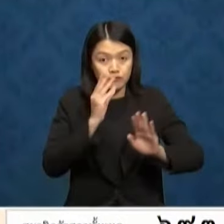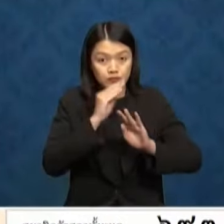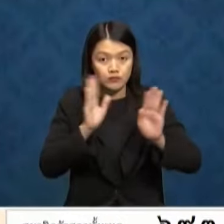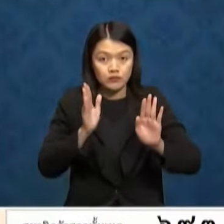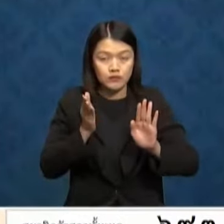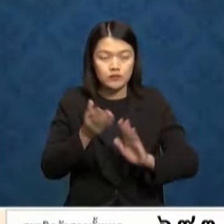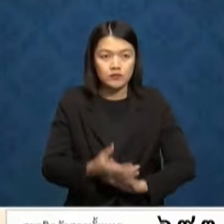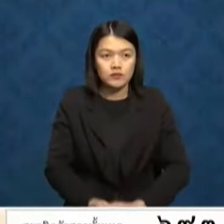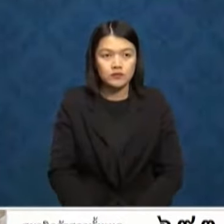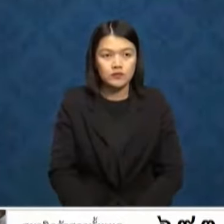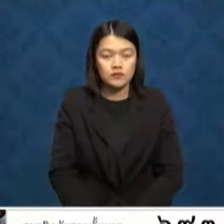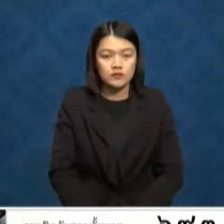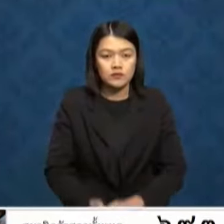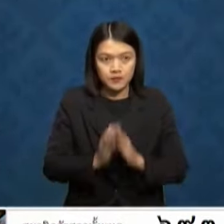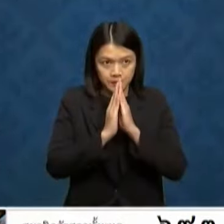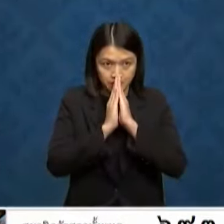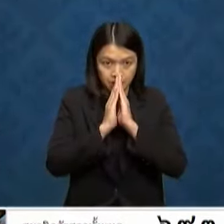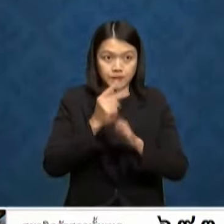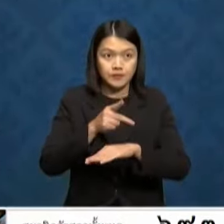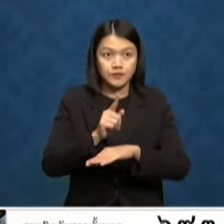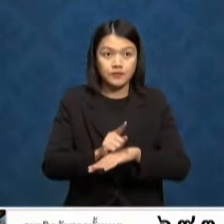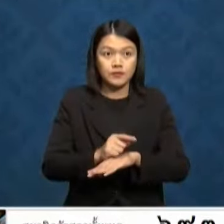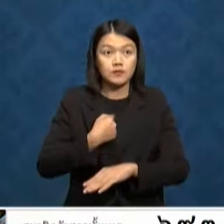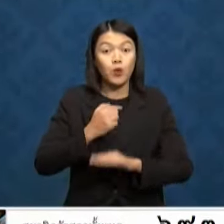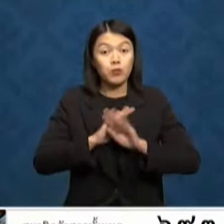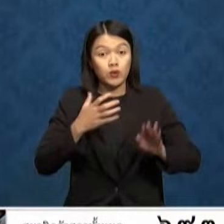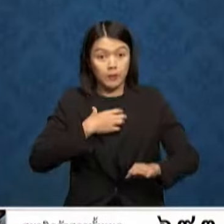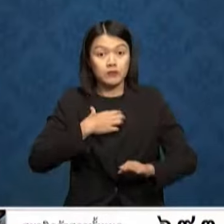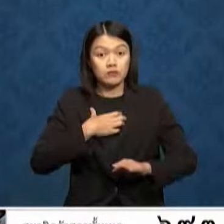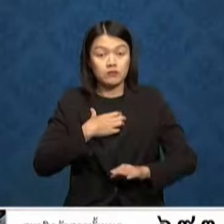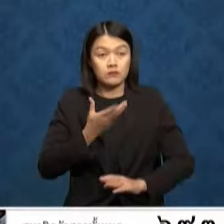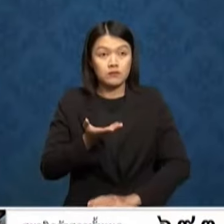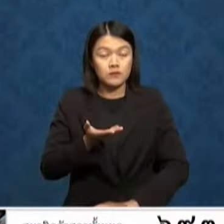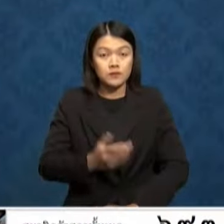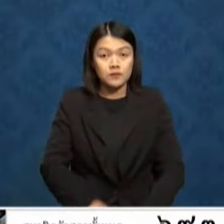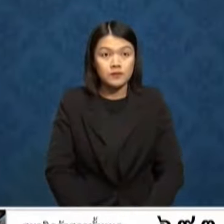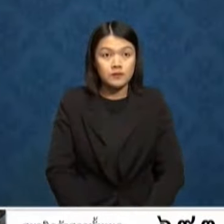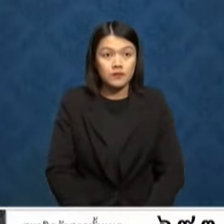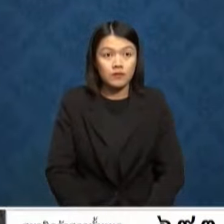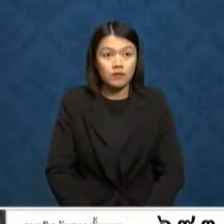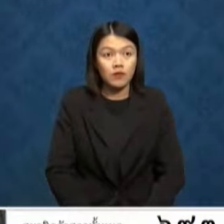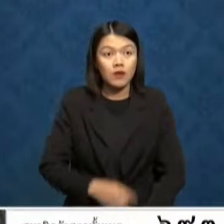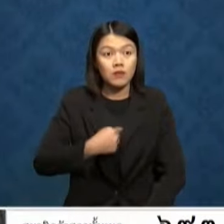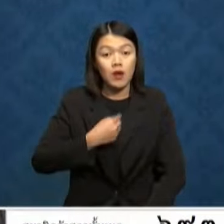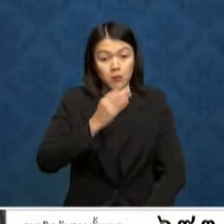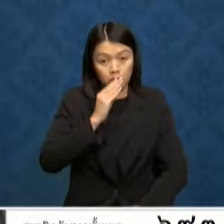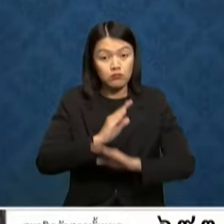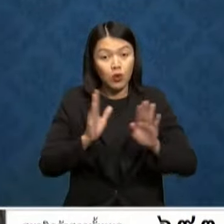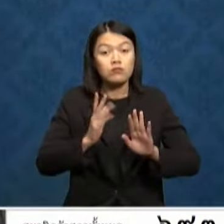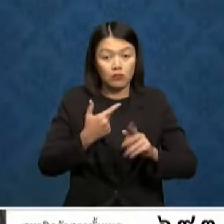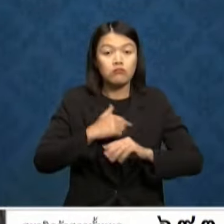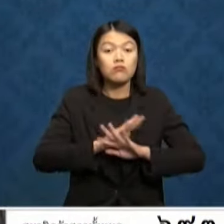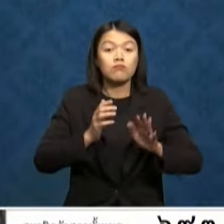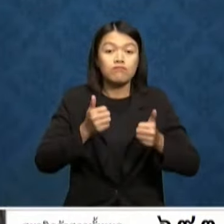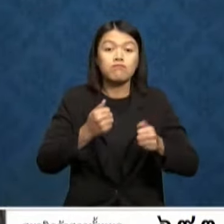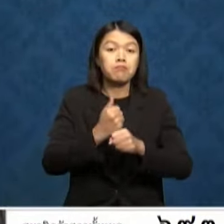ครับท่านประธานสภาที่เคารพครับท่านอยากให้ผมถอนมั้ยครับถ้าท่านอยากให้ผมถอนผมก็ถอน